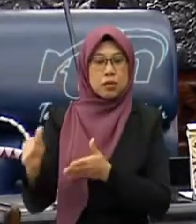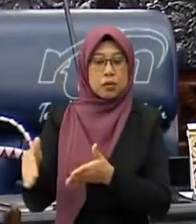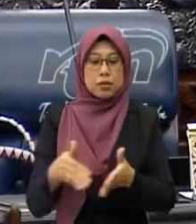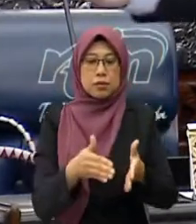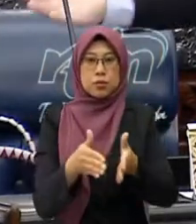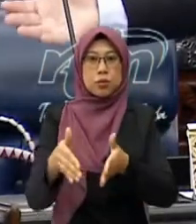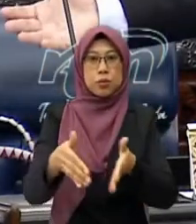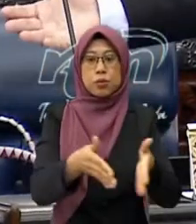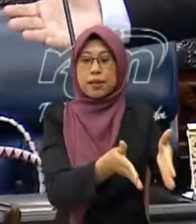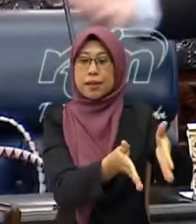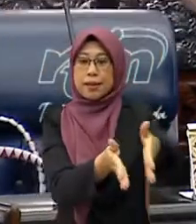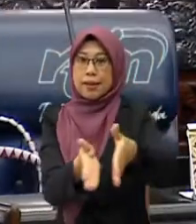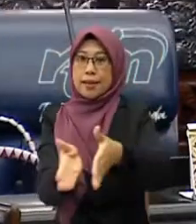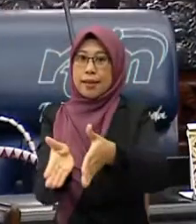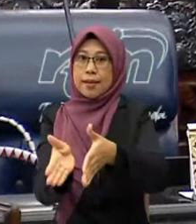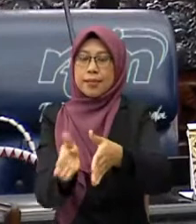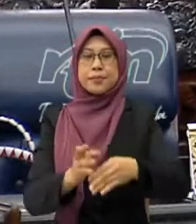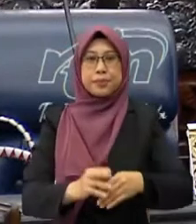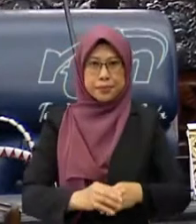ngaliran